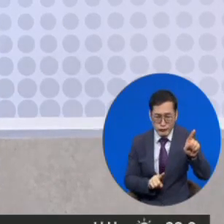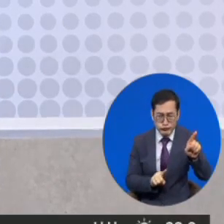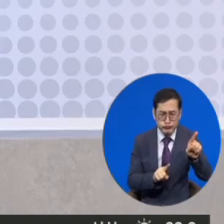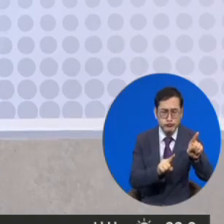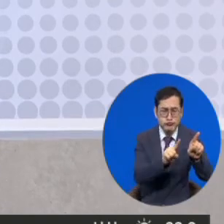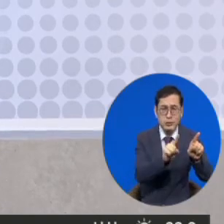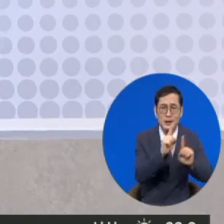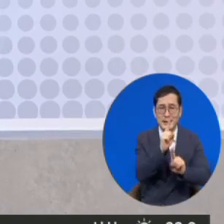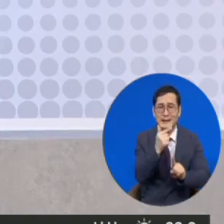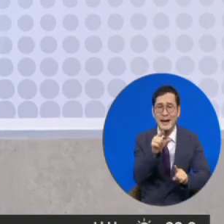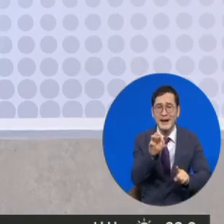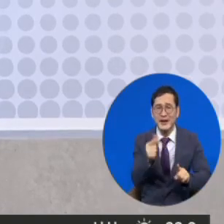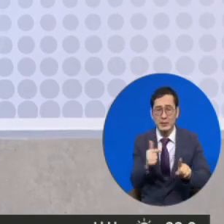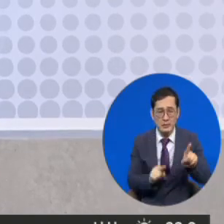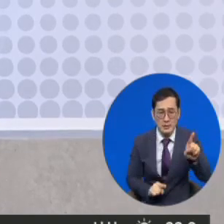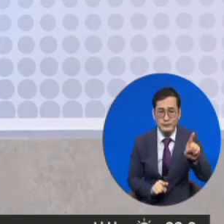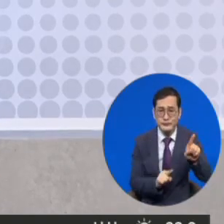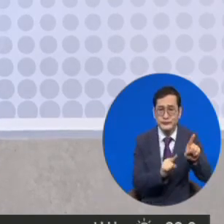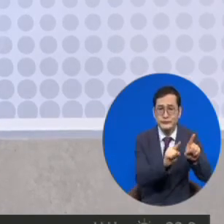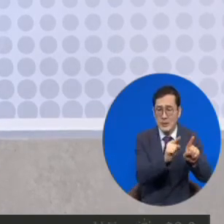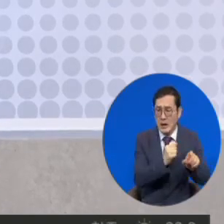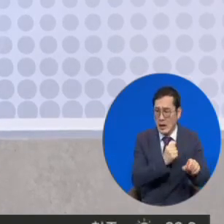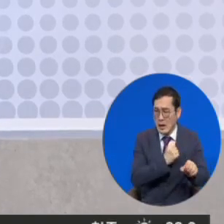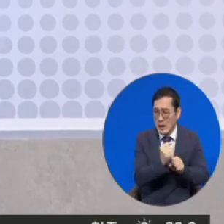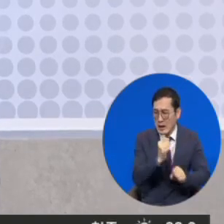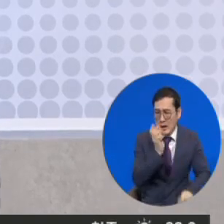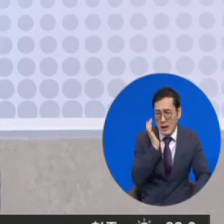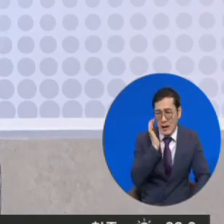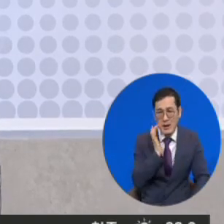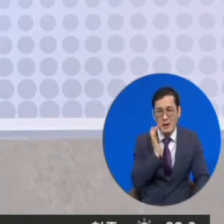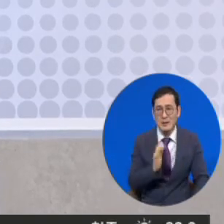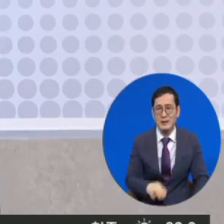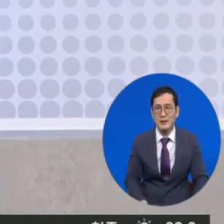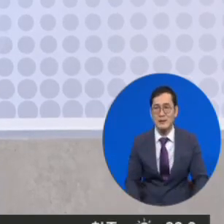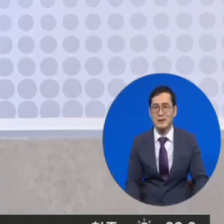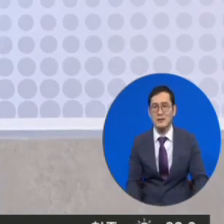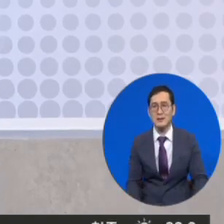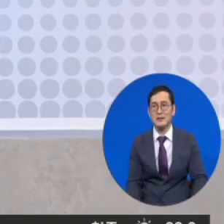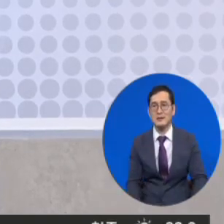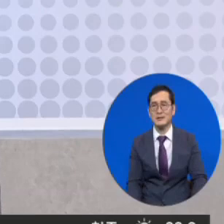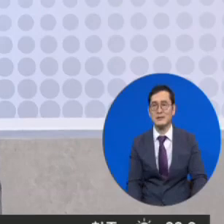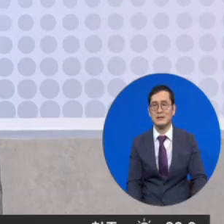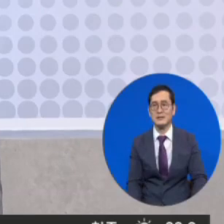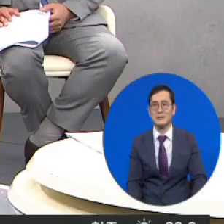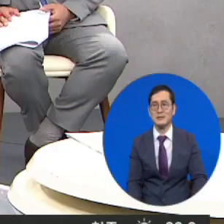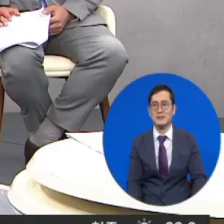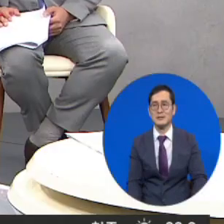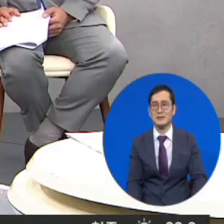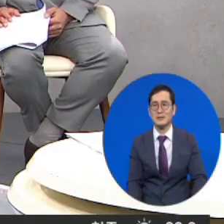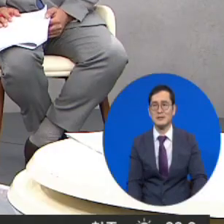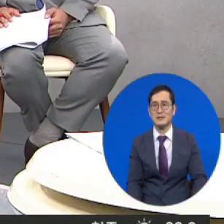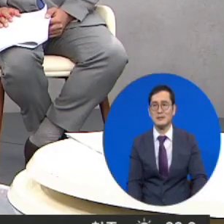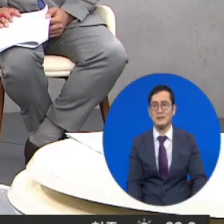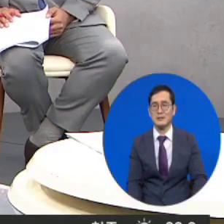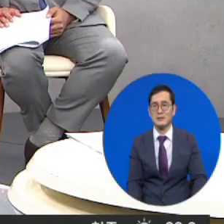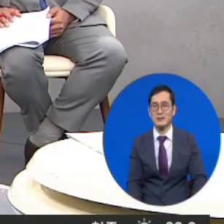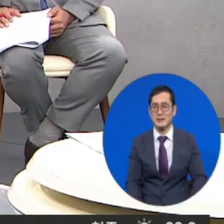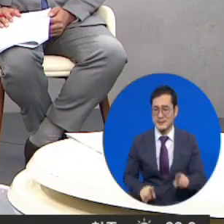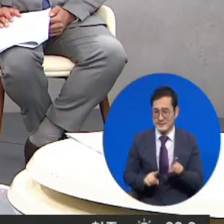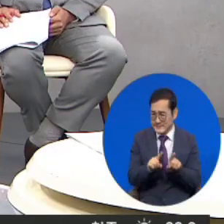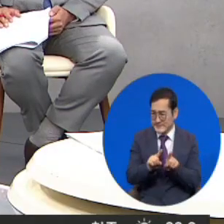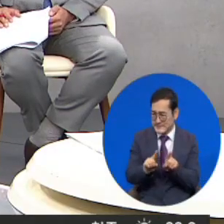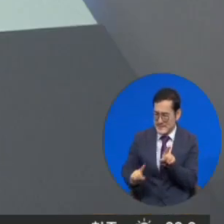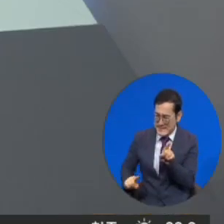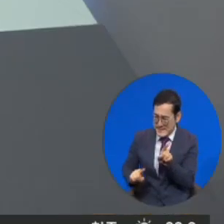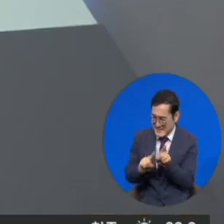게 아니라 이제 2강 구도로 바뀌었죠. 그래서 다시 그 1강의 자리를 탈환하기 위해서 무언가를 한다면서요?